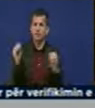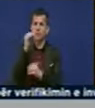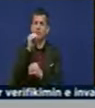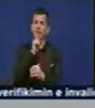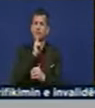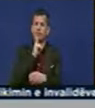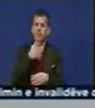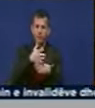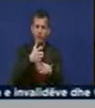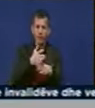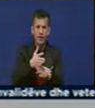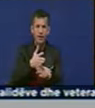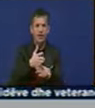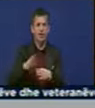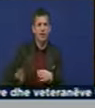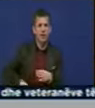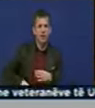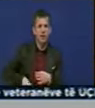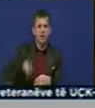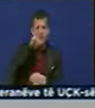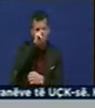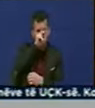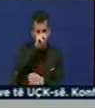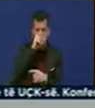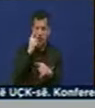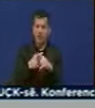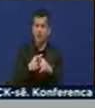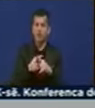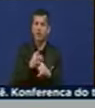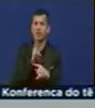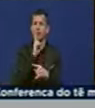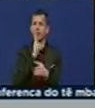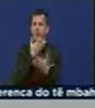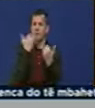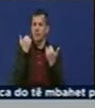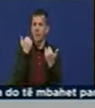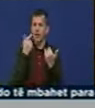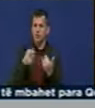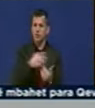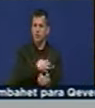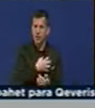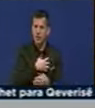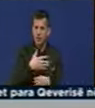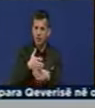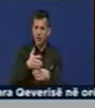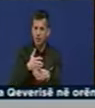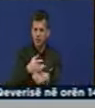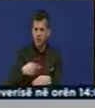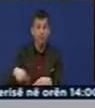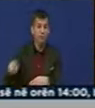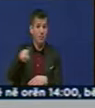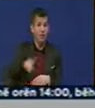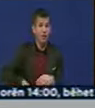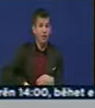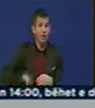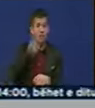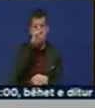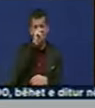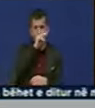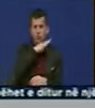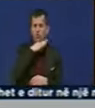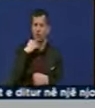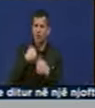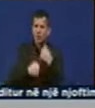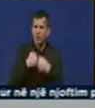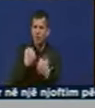për gratë police, të cilave vazhdon të ju mungoj pakoja sociale, edhe psa to balafaqohen drejt për drejt me krimin dhe